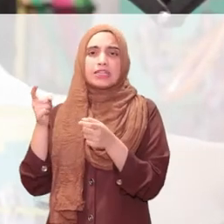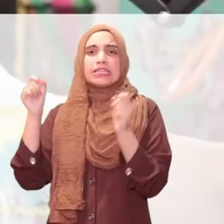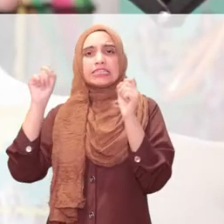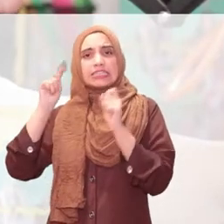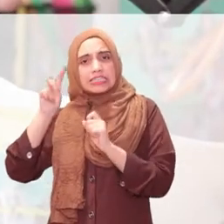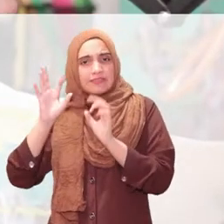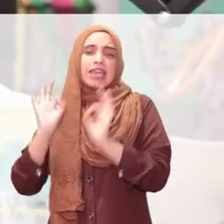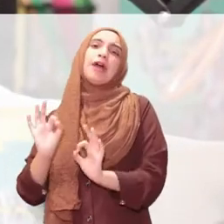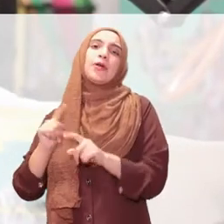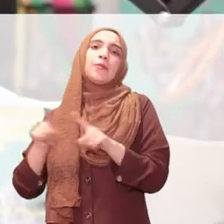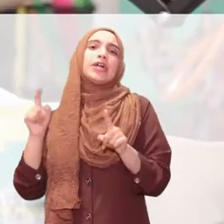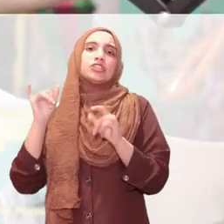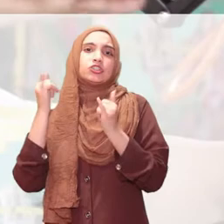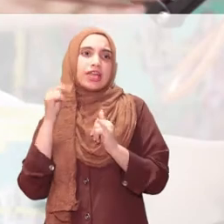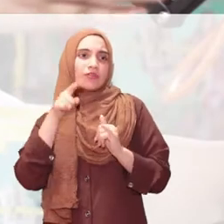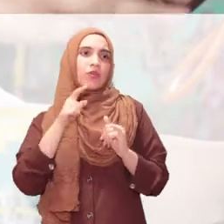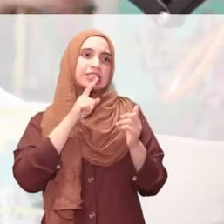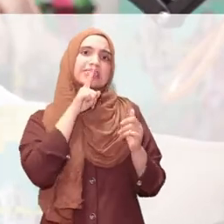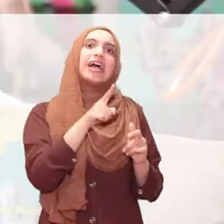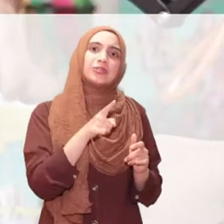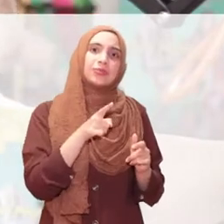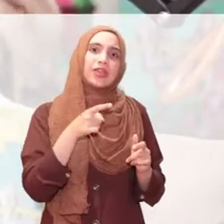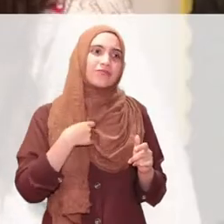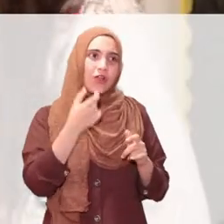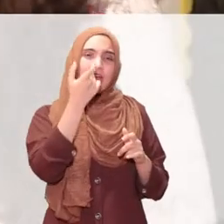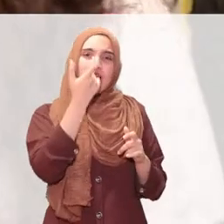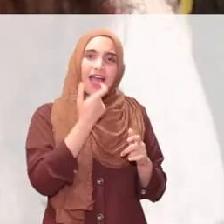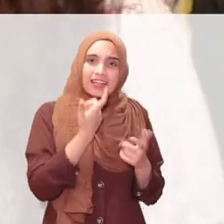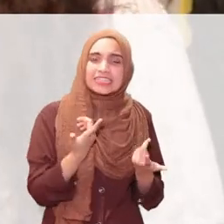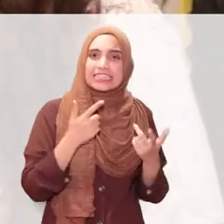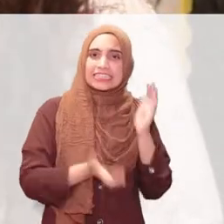वीडियो में मीडिया